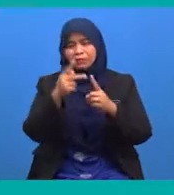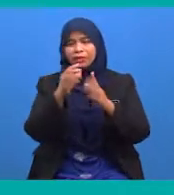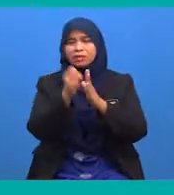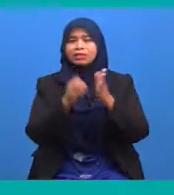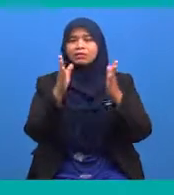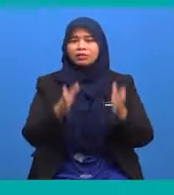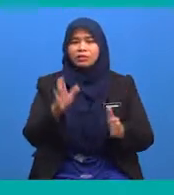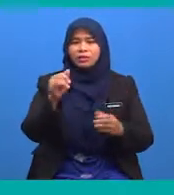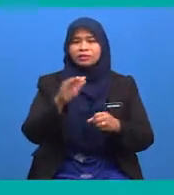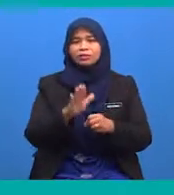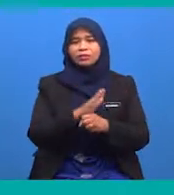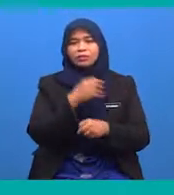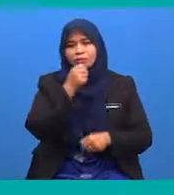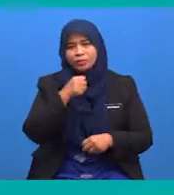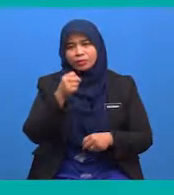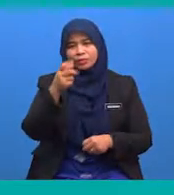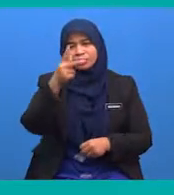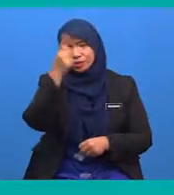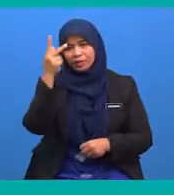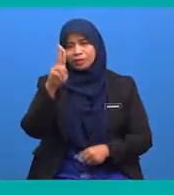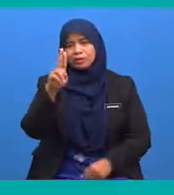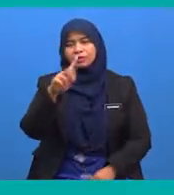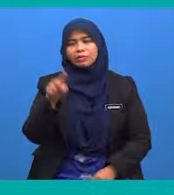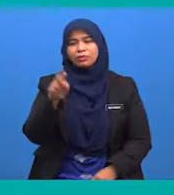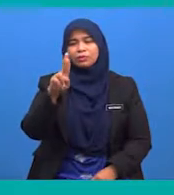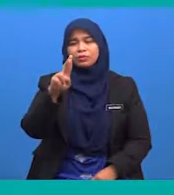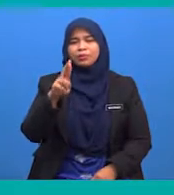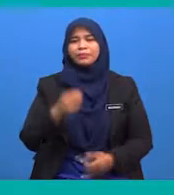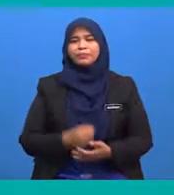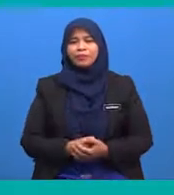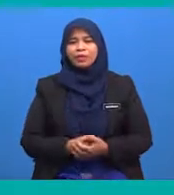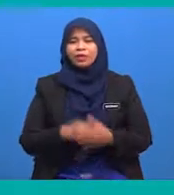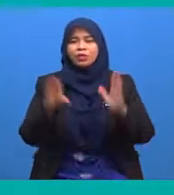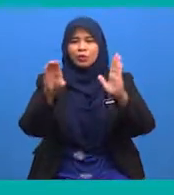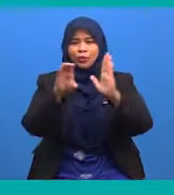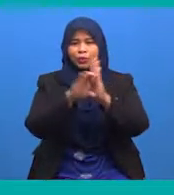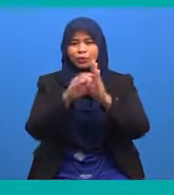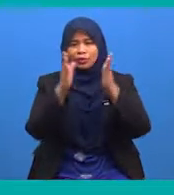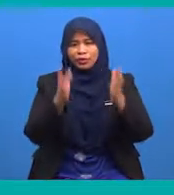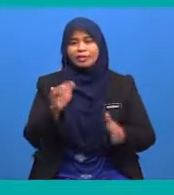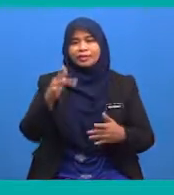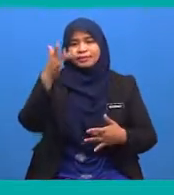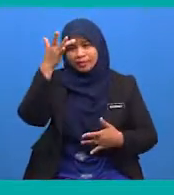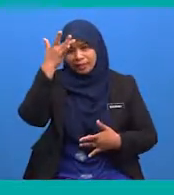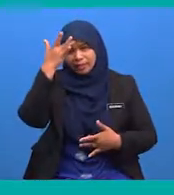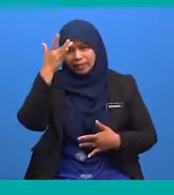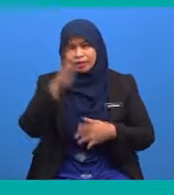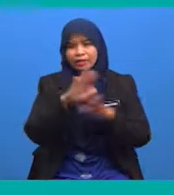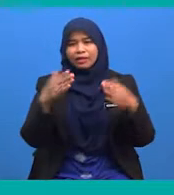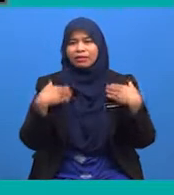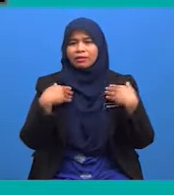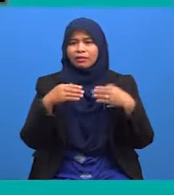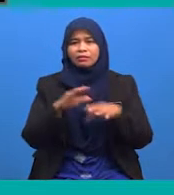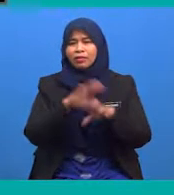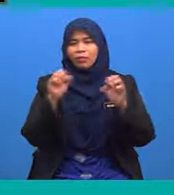yang mukallaf kerana keuzuran tertentu. Contohnya, orang yang sakit serta tidak mempunyai